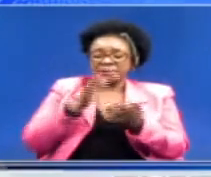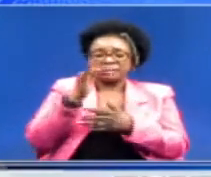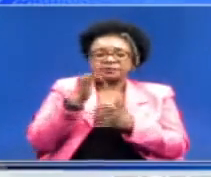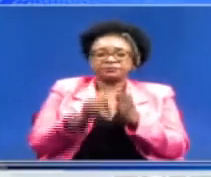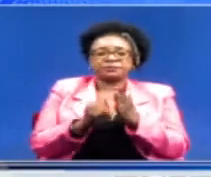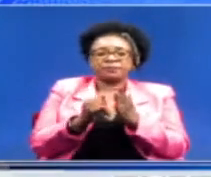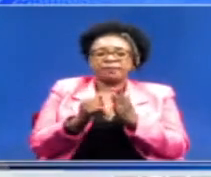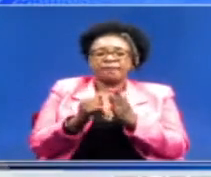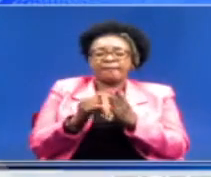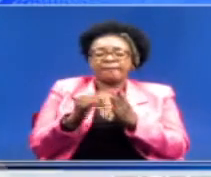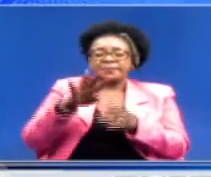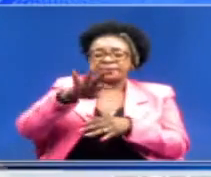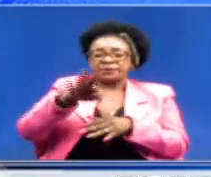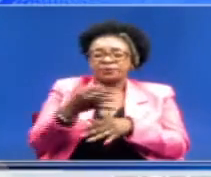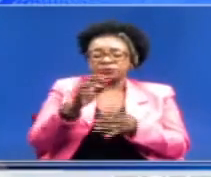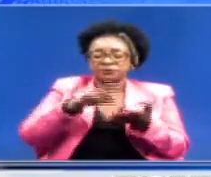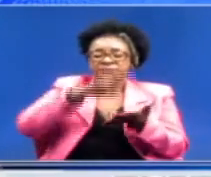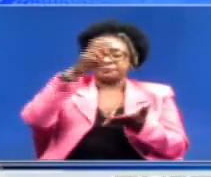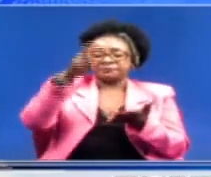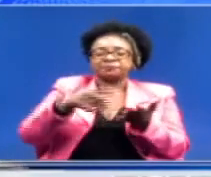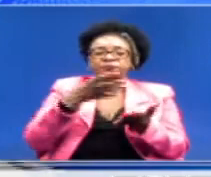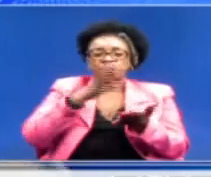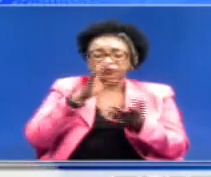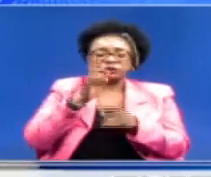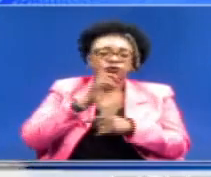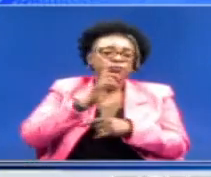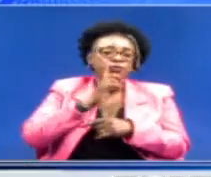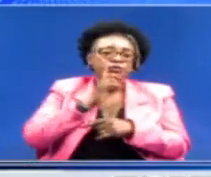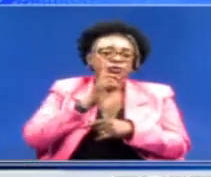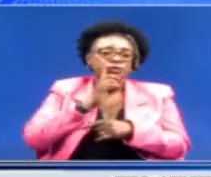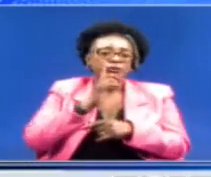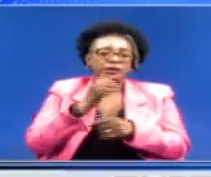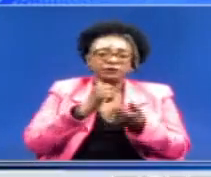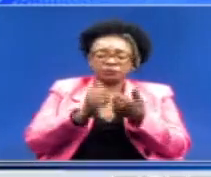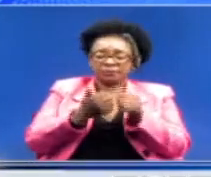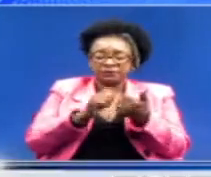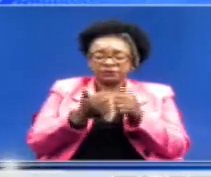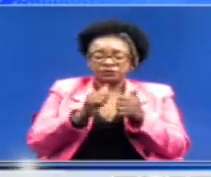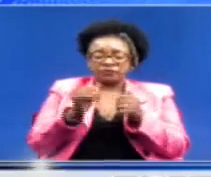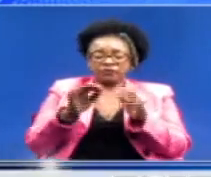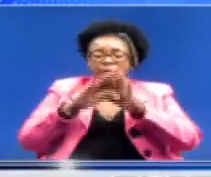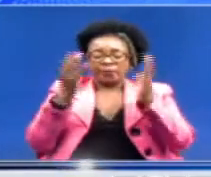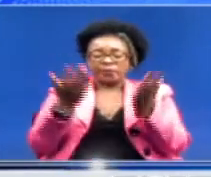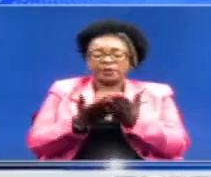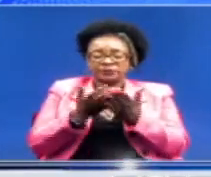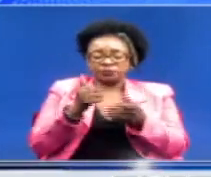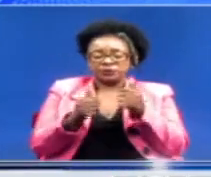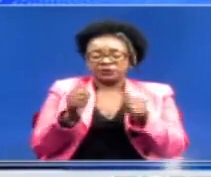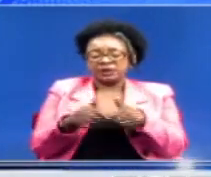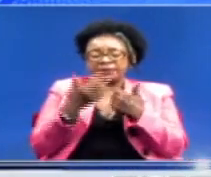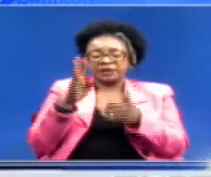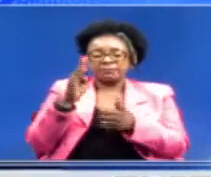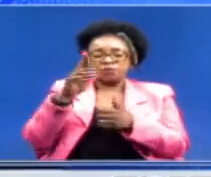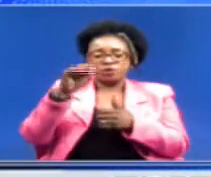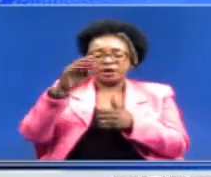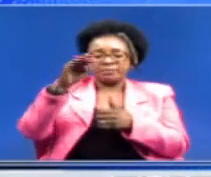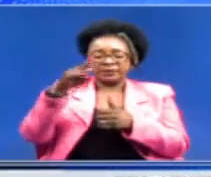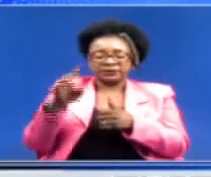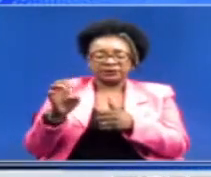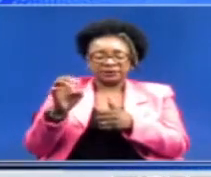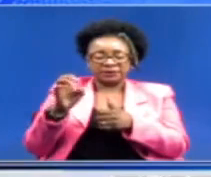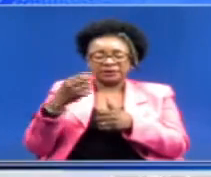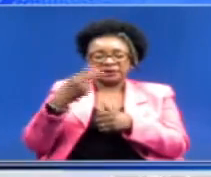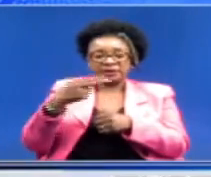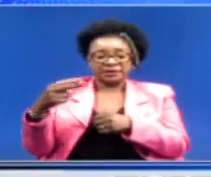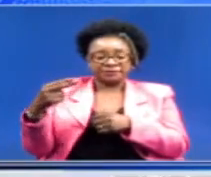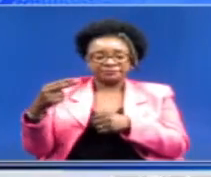mita 3000 kuruka viunzi na maji hapo kesho katika mashindano ya riadha ya dunia yanayofanyika mjini Budapest huko ni Hungary.